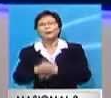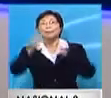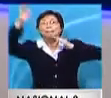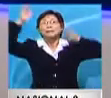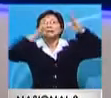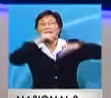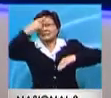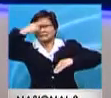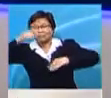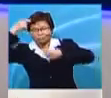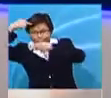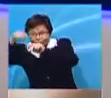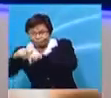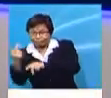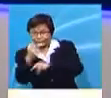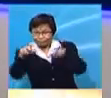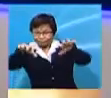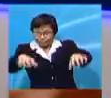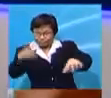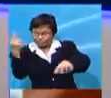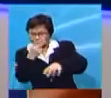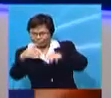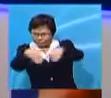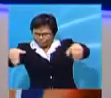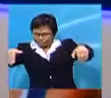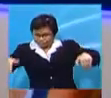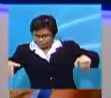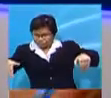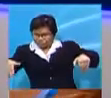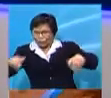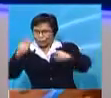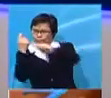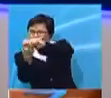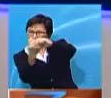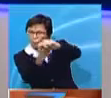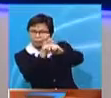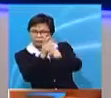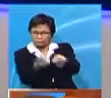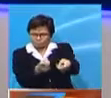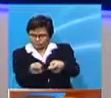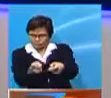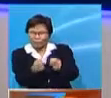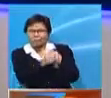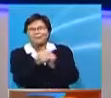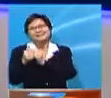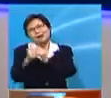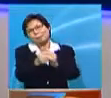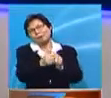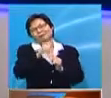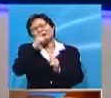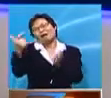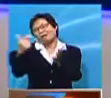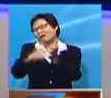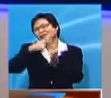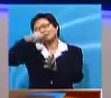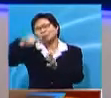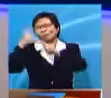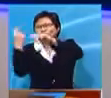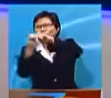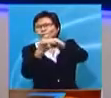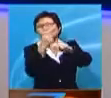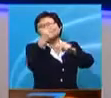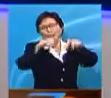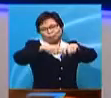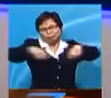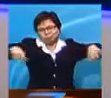Malaysia dan Thailand setuju supaya tembok dan pagar sempadan baharu dibina dan diselenggara secara bersama dan tidak lagi perlu membina dua